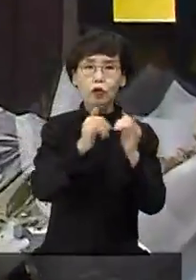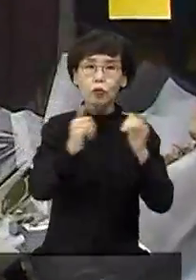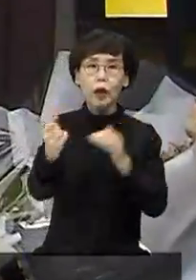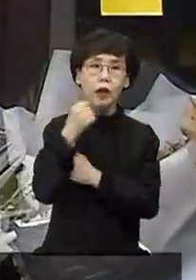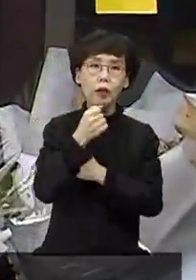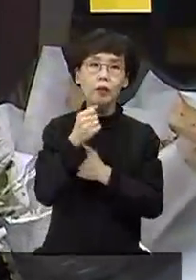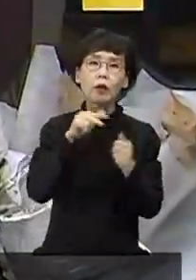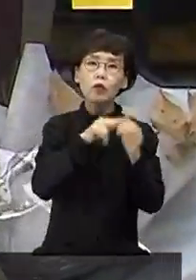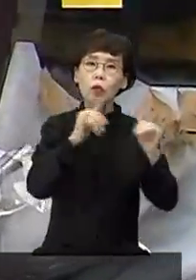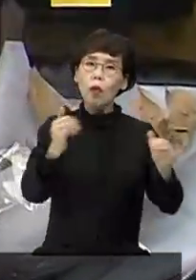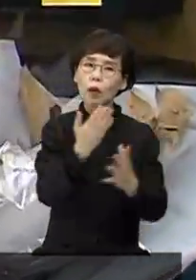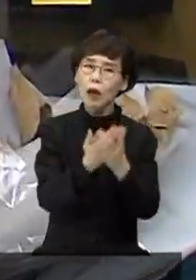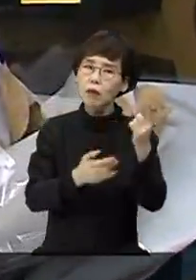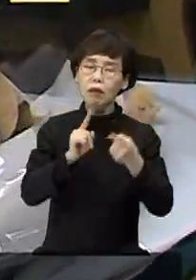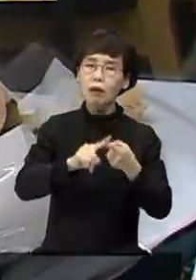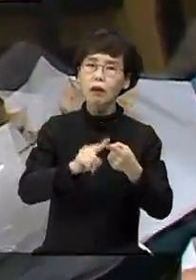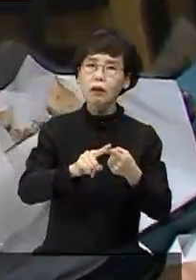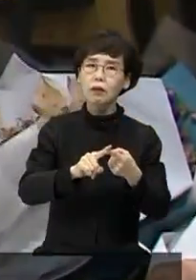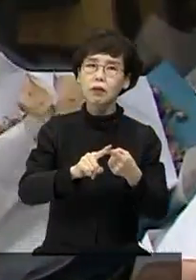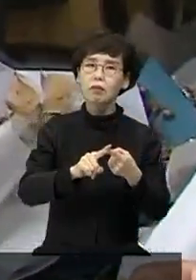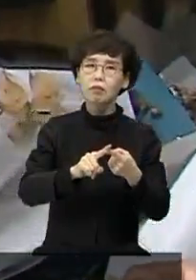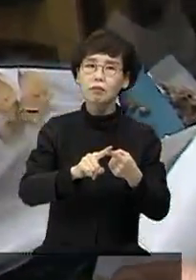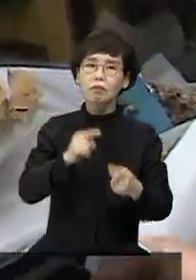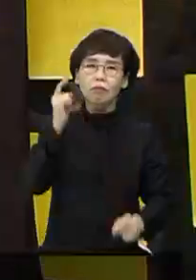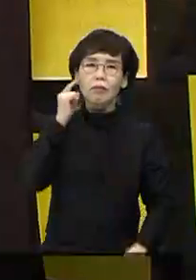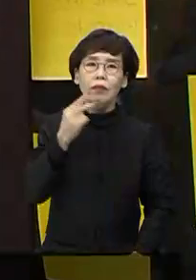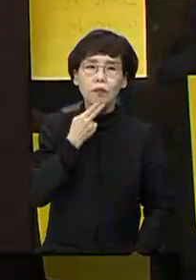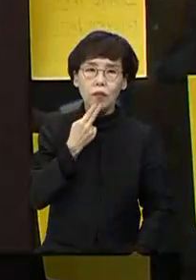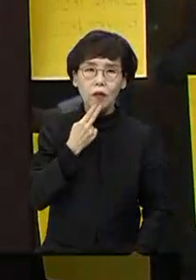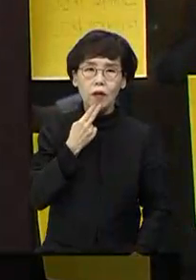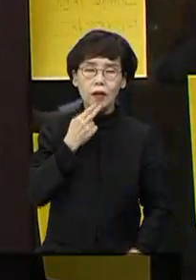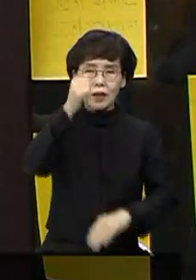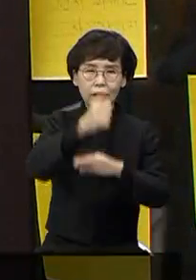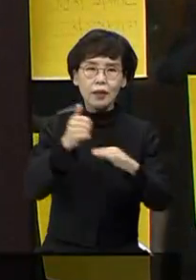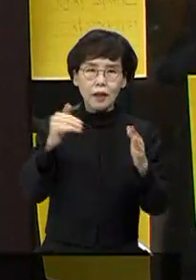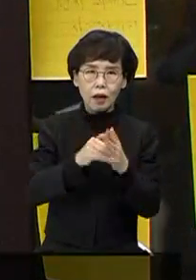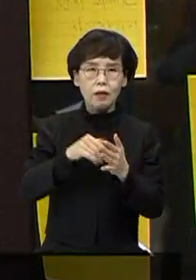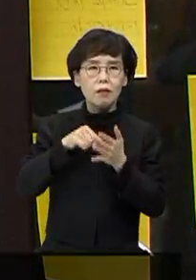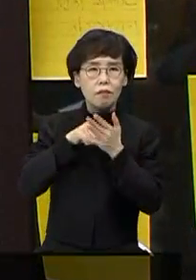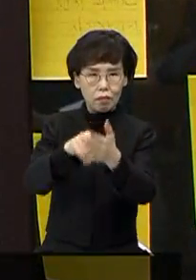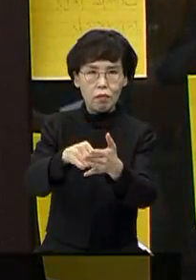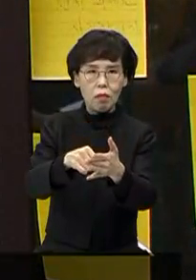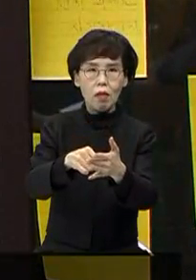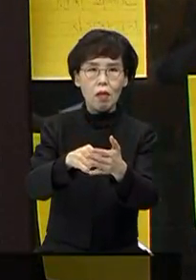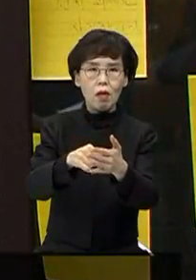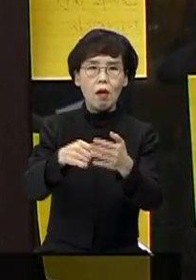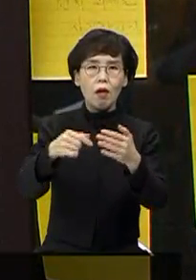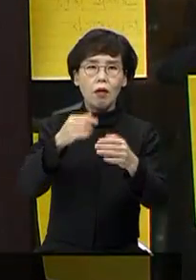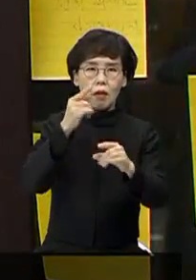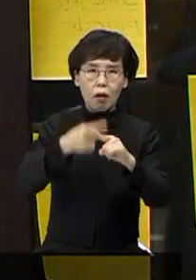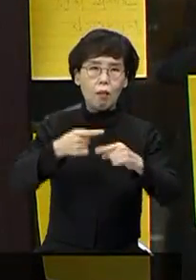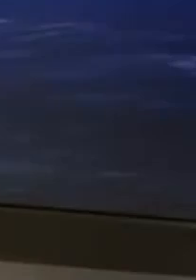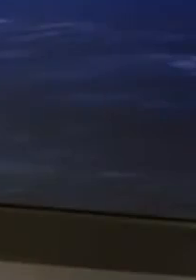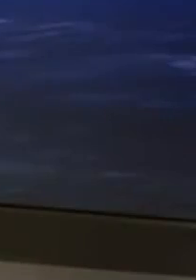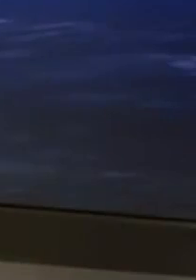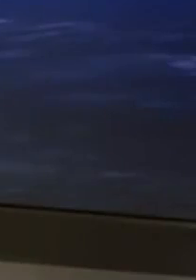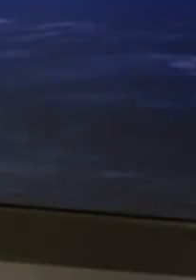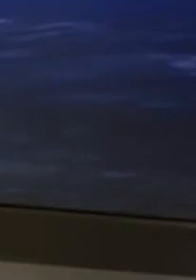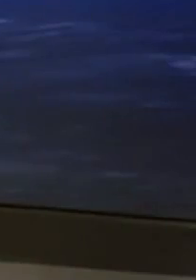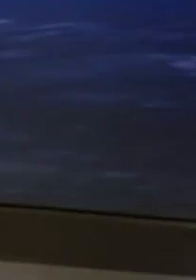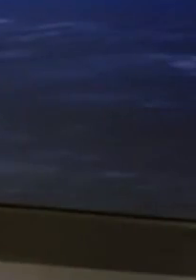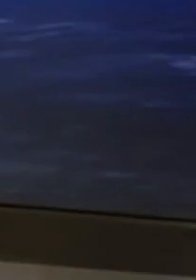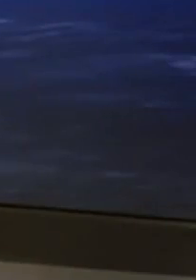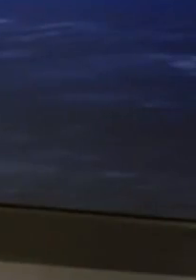대해선 거리를 두면서 대선 완주 의사를 재차 밝혔습니다. SBS 김수영입니다.